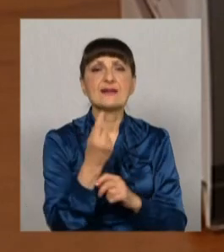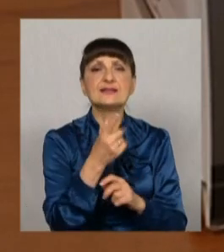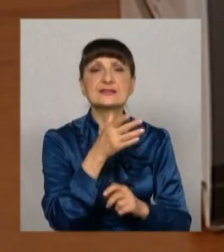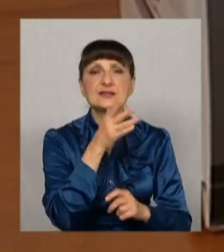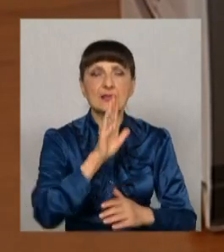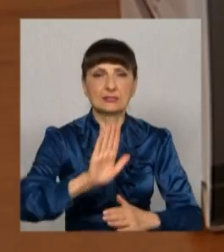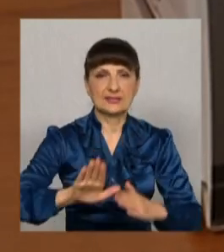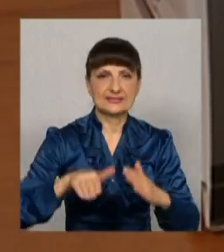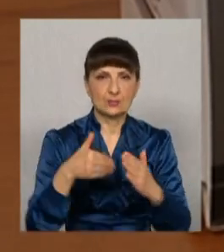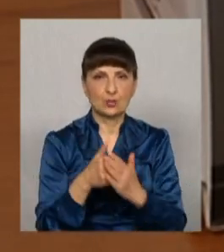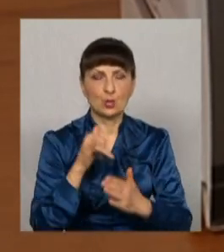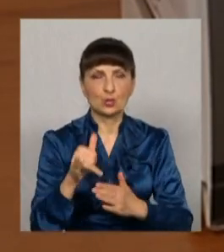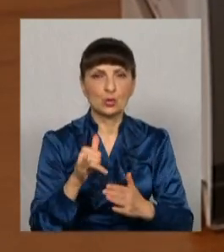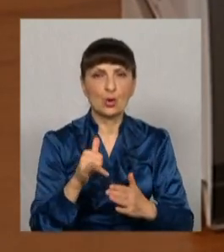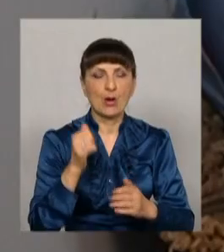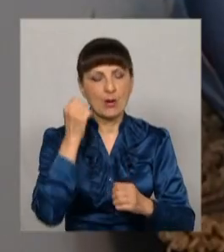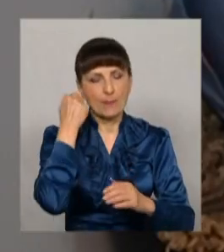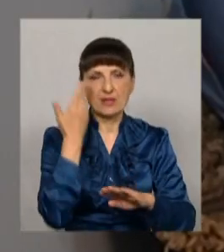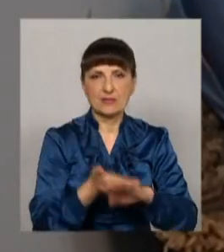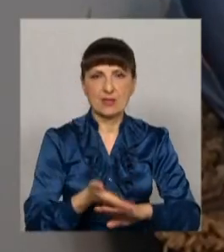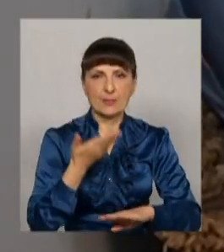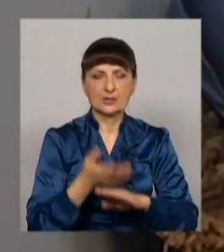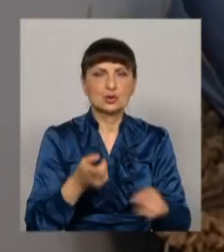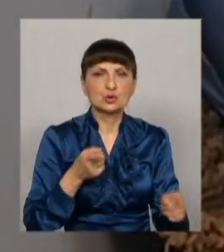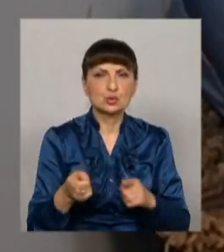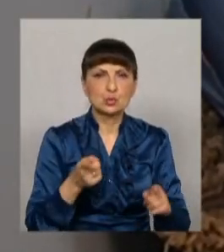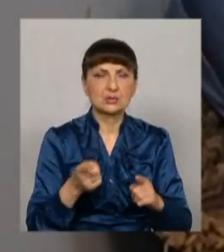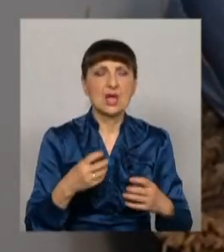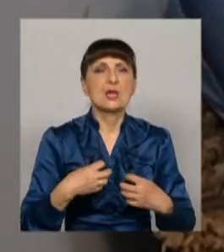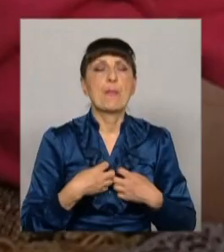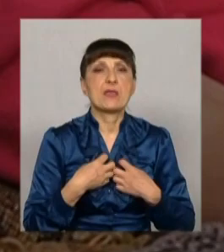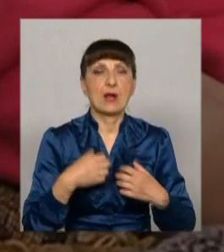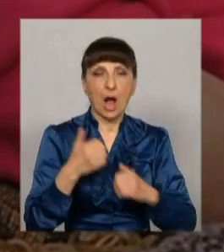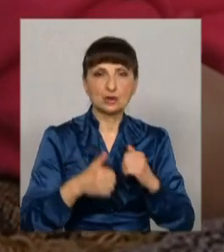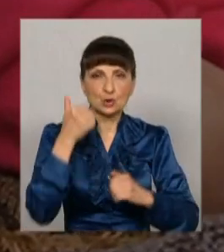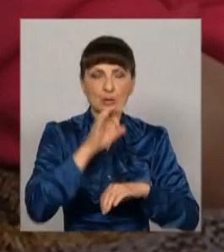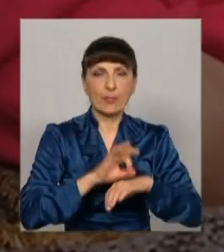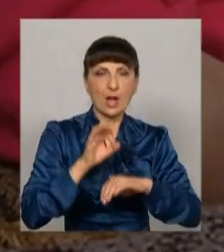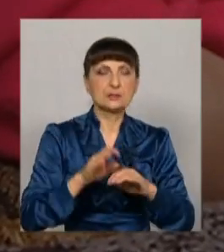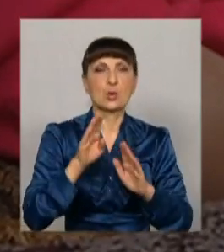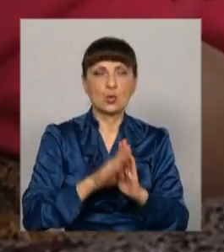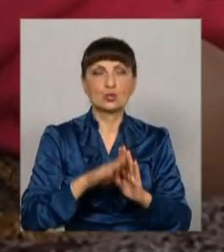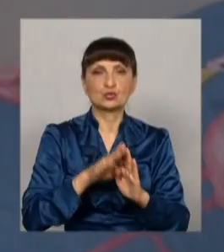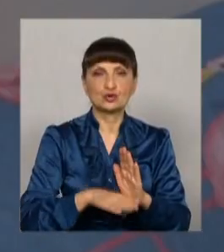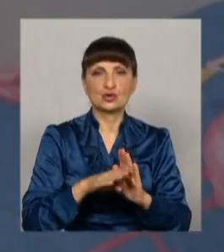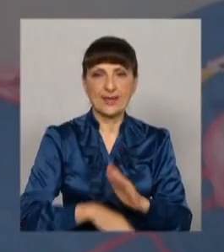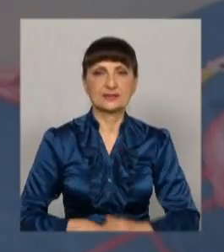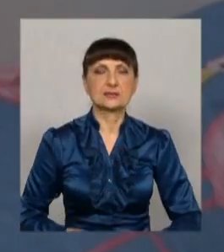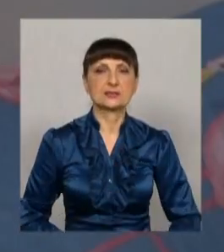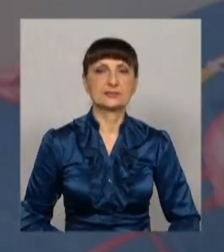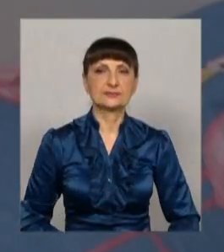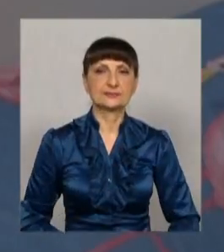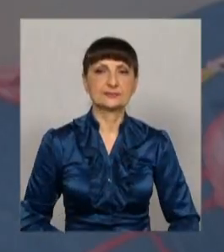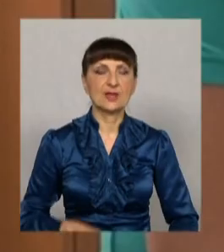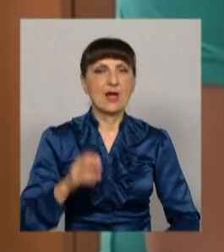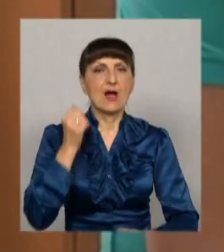лет. С тех пор у нее случается потеря сознания, судороги и панические атаки. С каждым годом болезнь только обостряется. В обморок